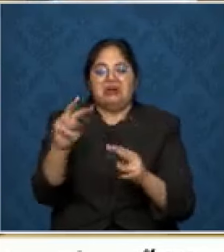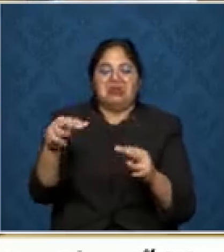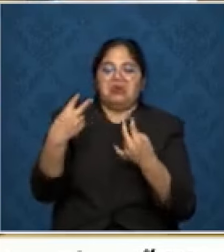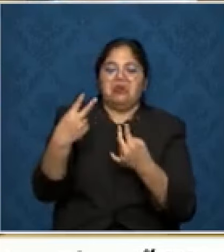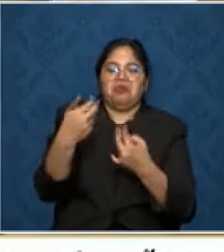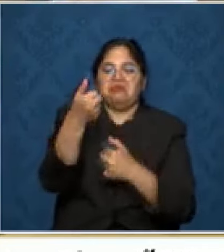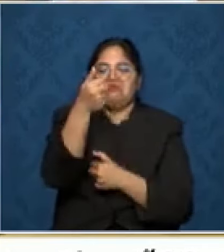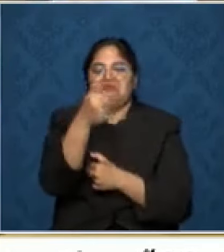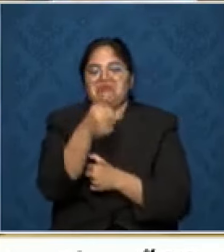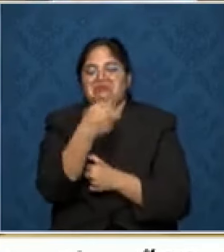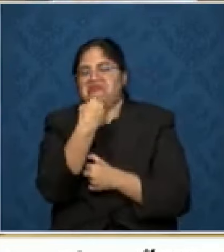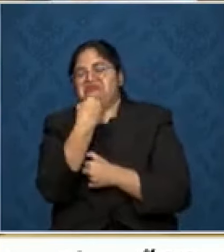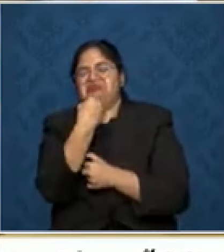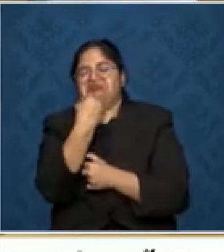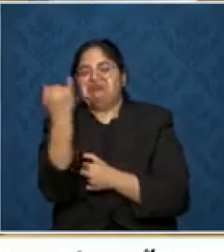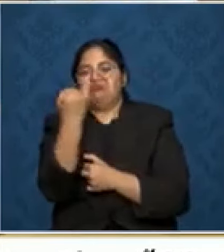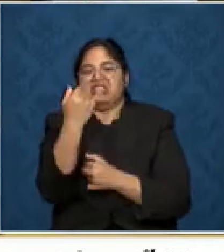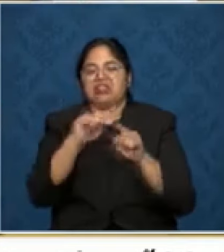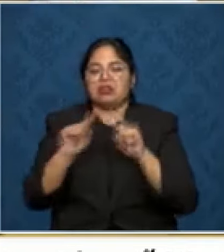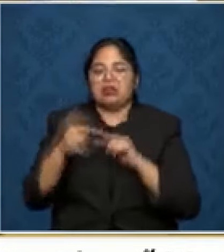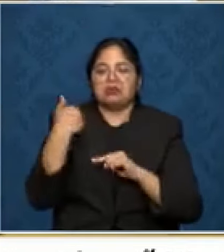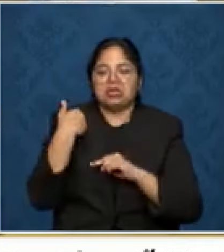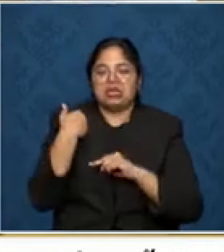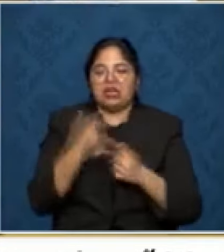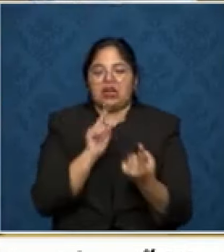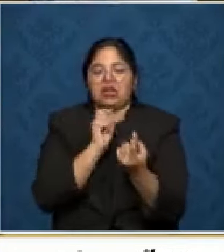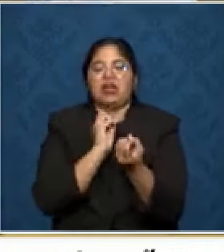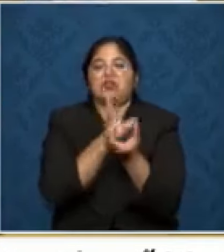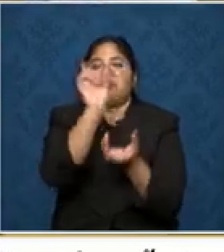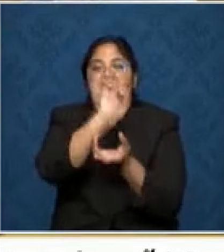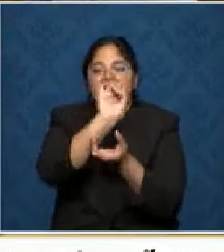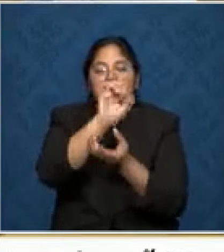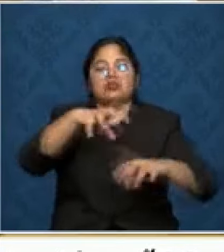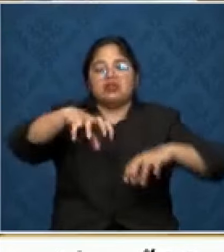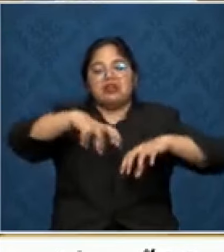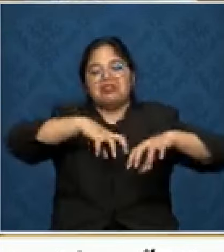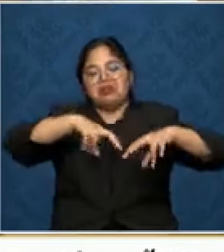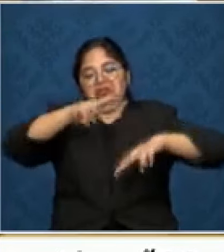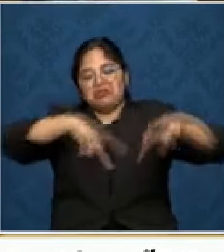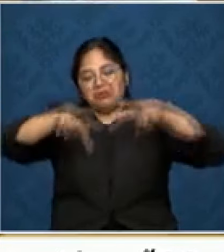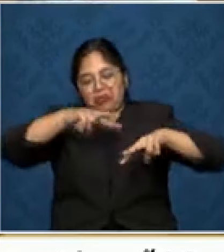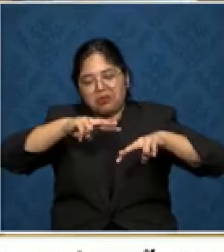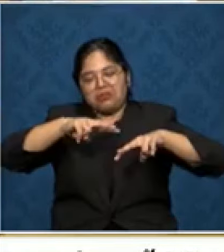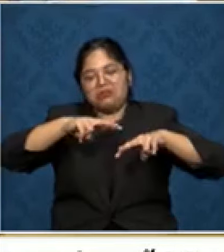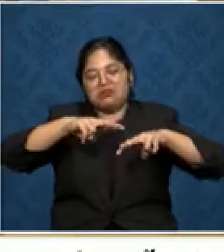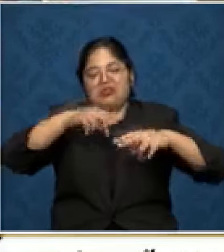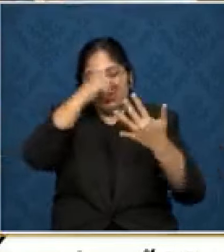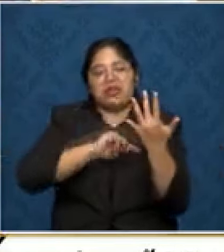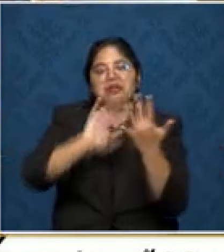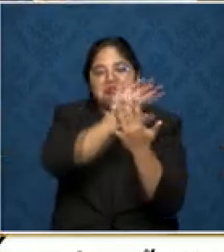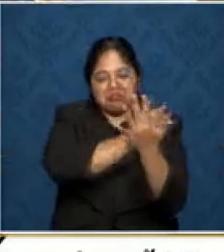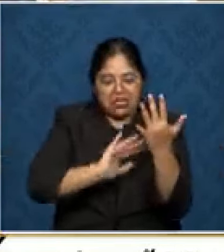บริหารราชการแผ่นดินอย่างน้อยก็กระทบสมาธิในการทำ